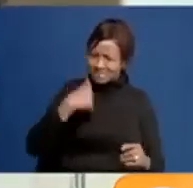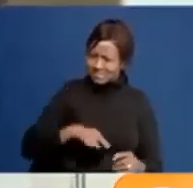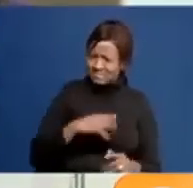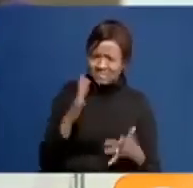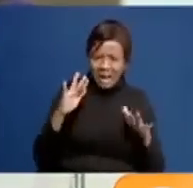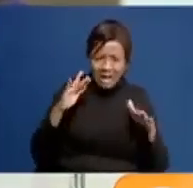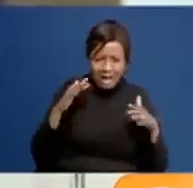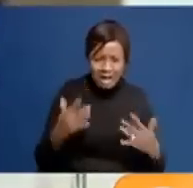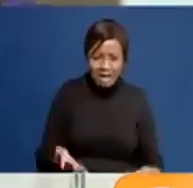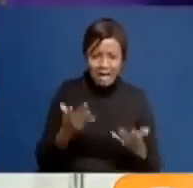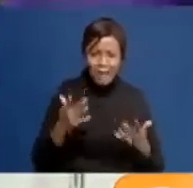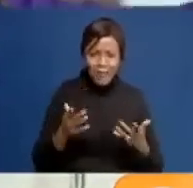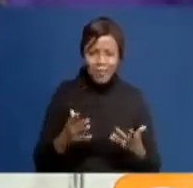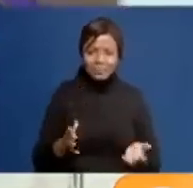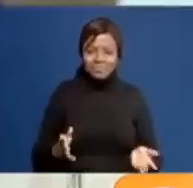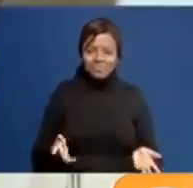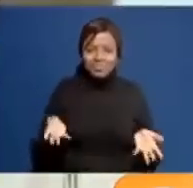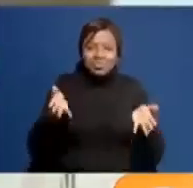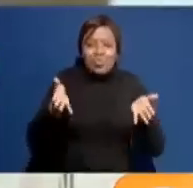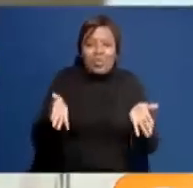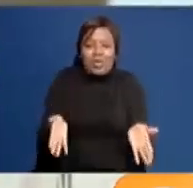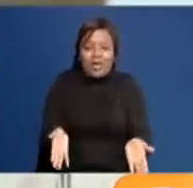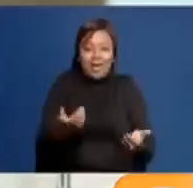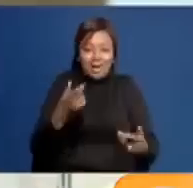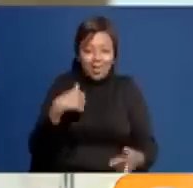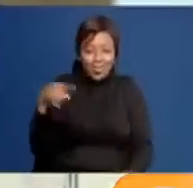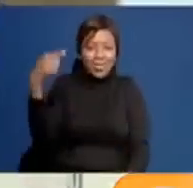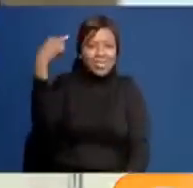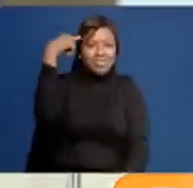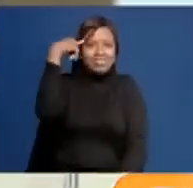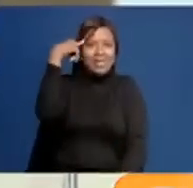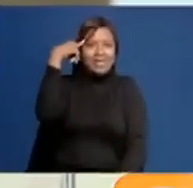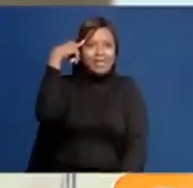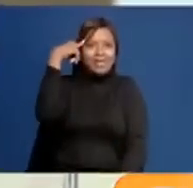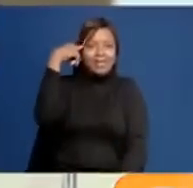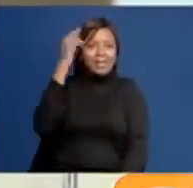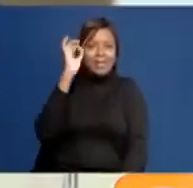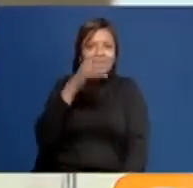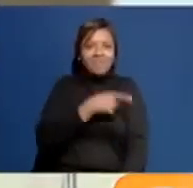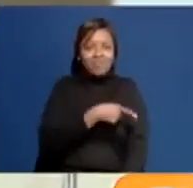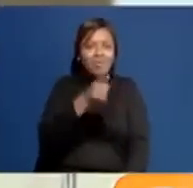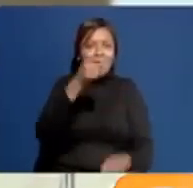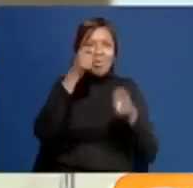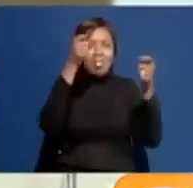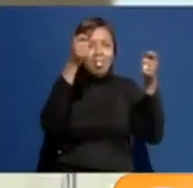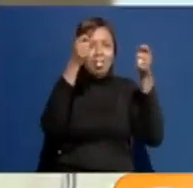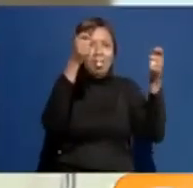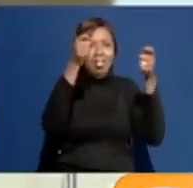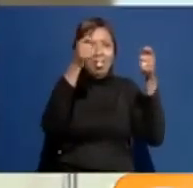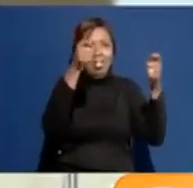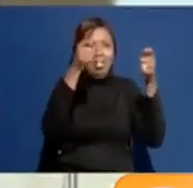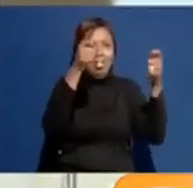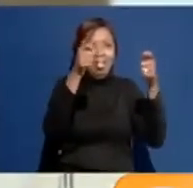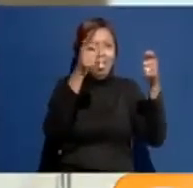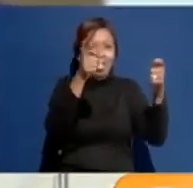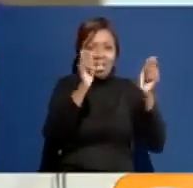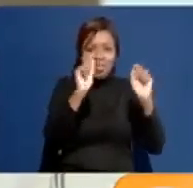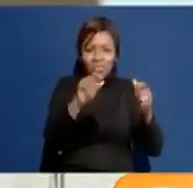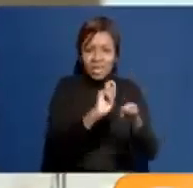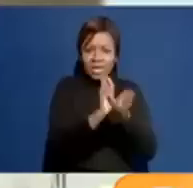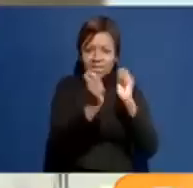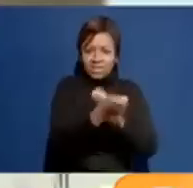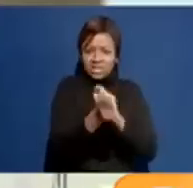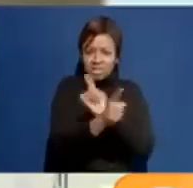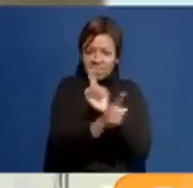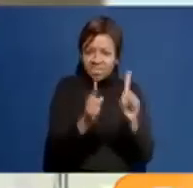Sasa, what makes us think atukienda kwa streets kwa maandamano, we will change the status